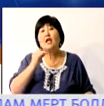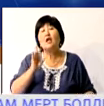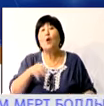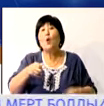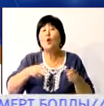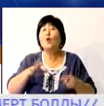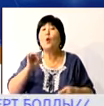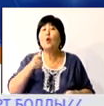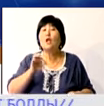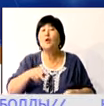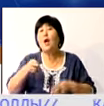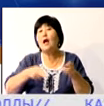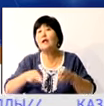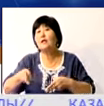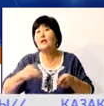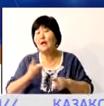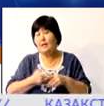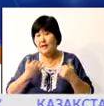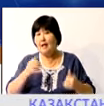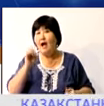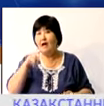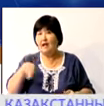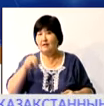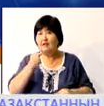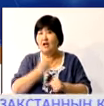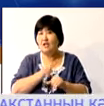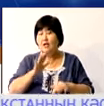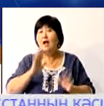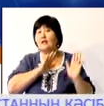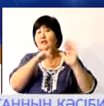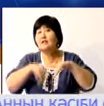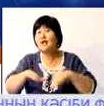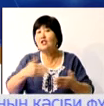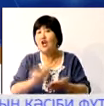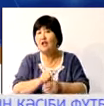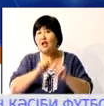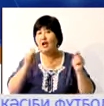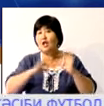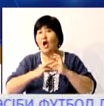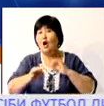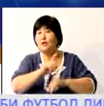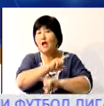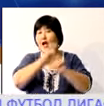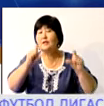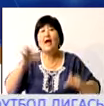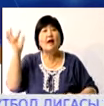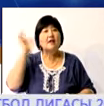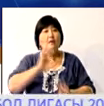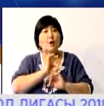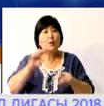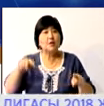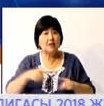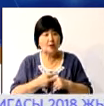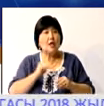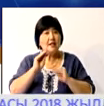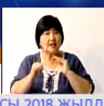Нейрохирургиялық, урологиялық, хирургиялық операциялар енді Аралда да жасалады. Теңіз өскейінде жаңадан ашылған аудандық аурухана Германияның озық